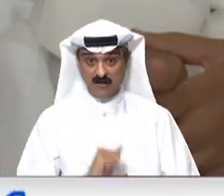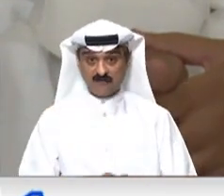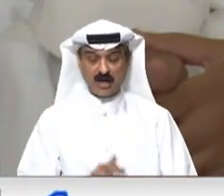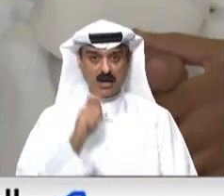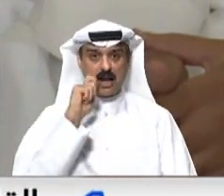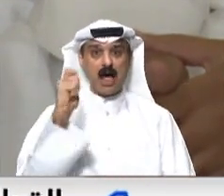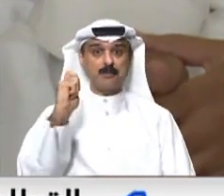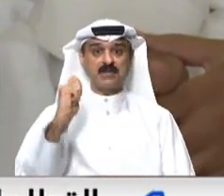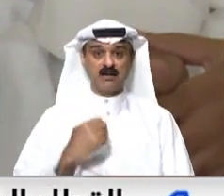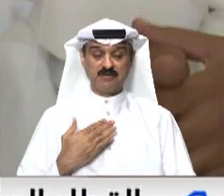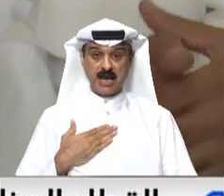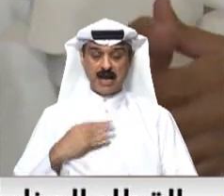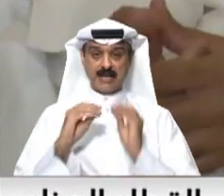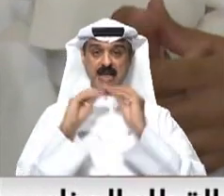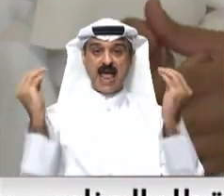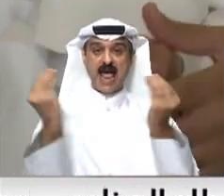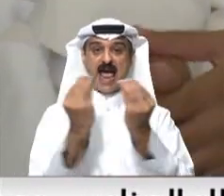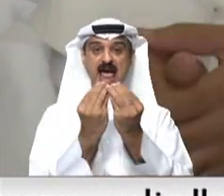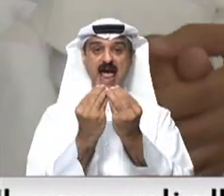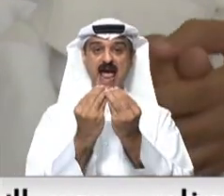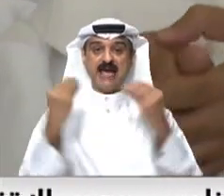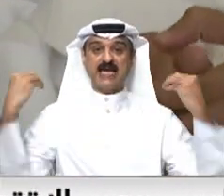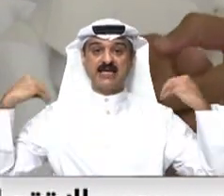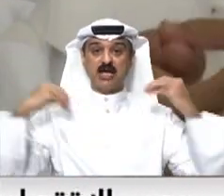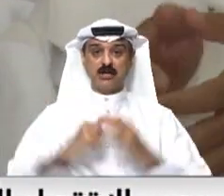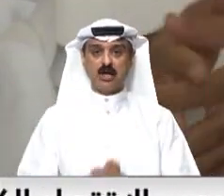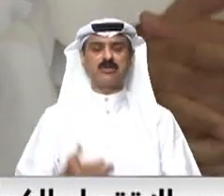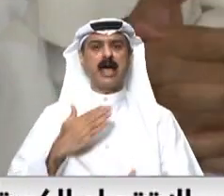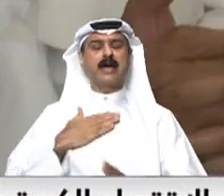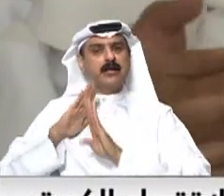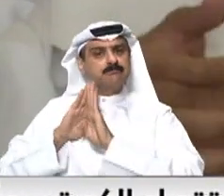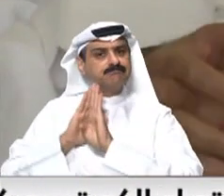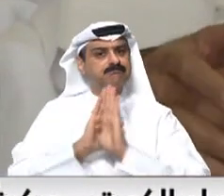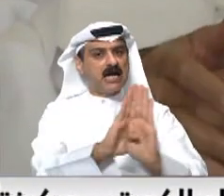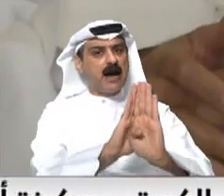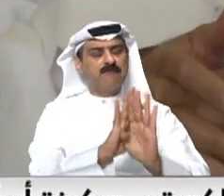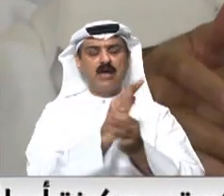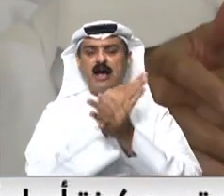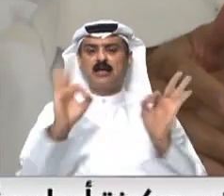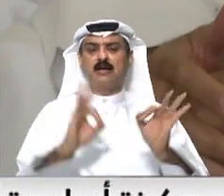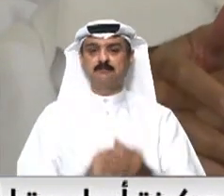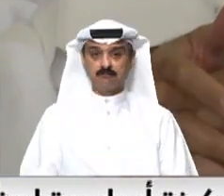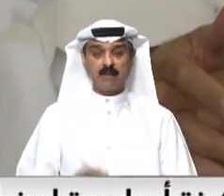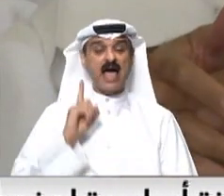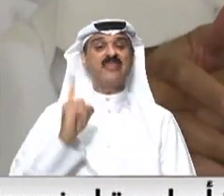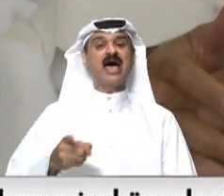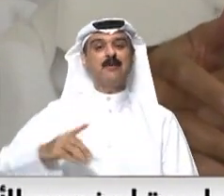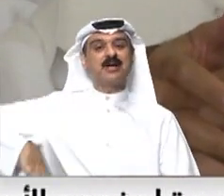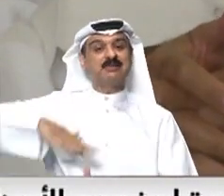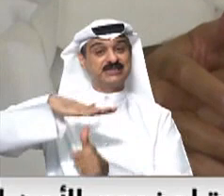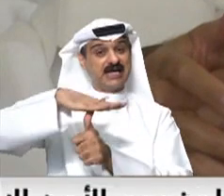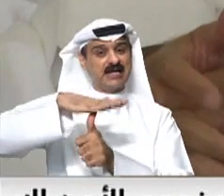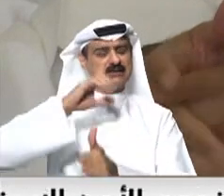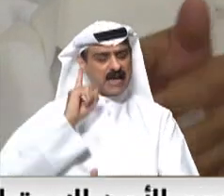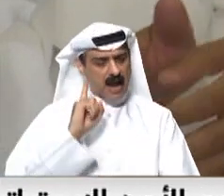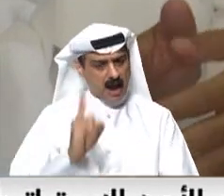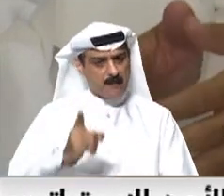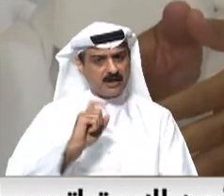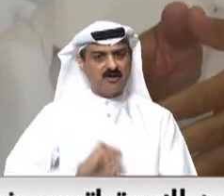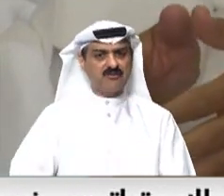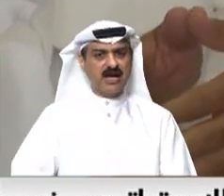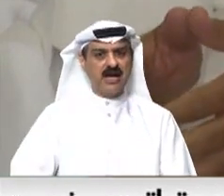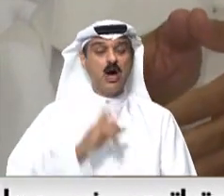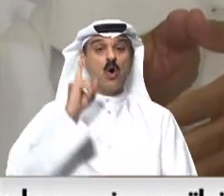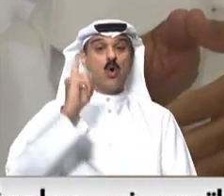جانبنا كهيئة عامة للرياضة لكم كل الدعم. هذه توجيهات القيادة السياسية، توجيهات سمو رئيس مجلس